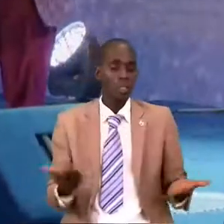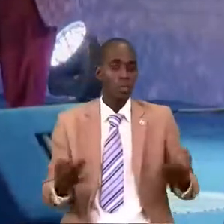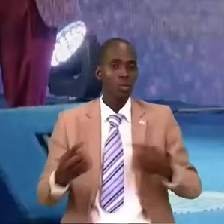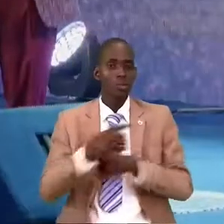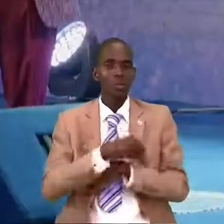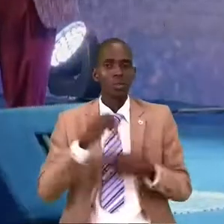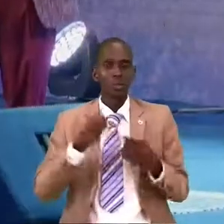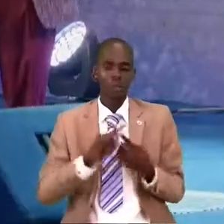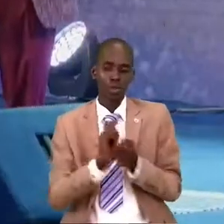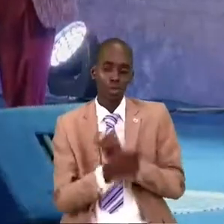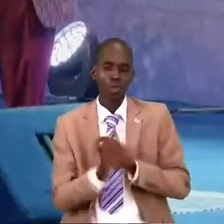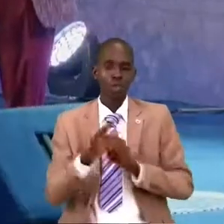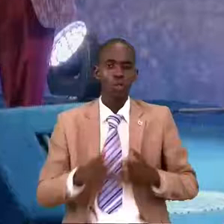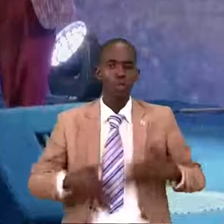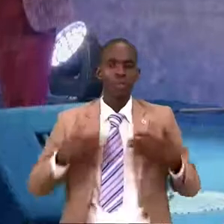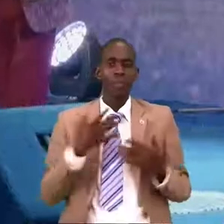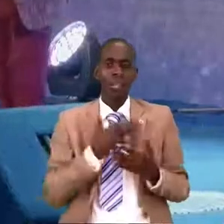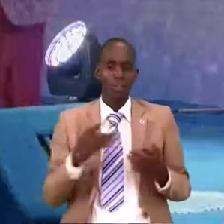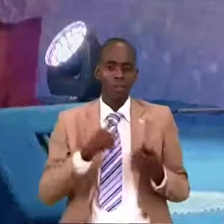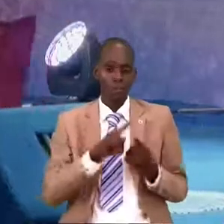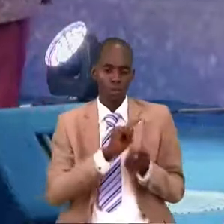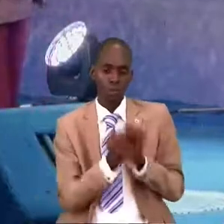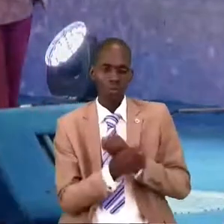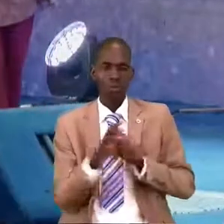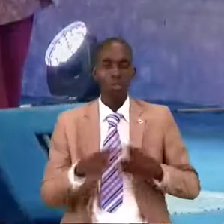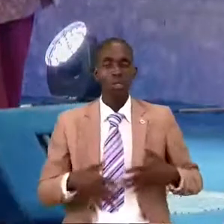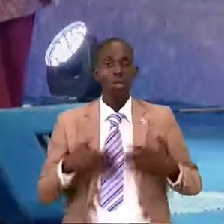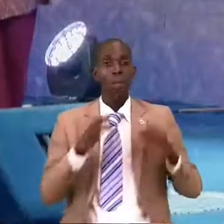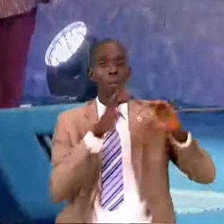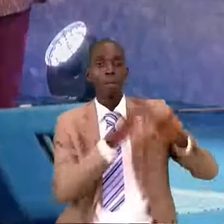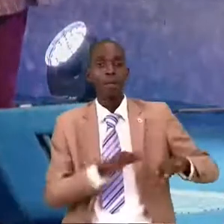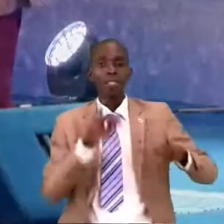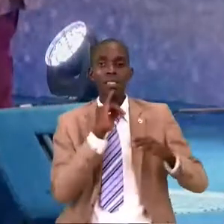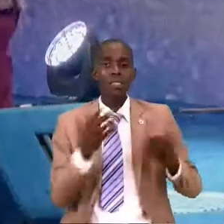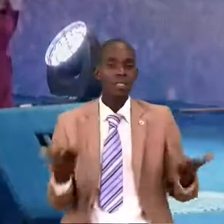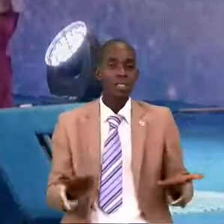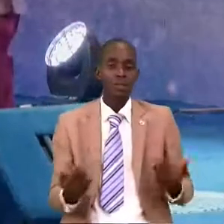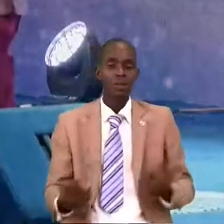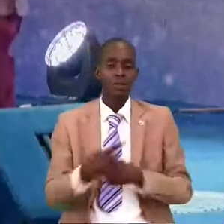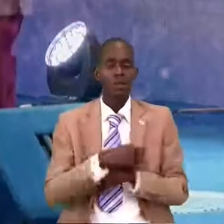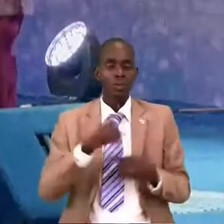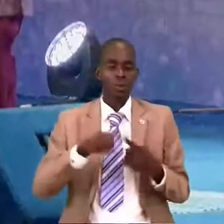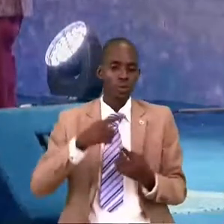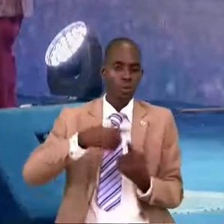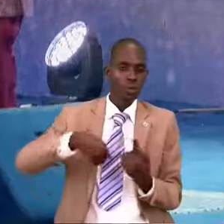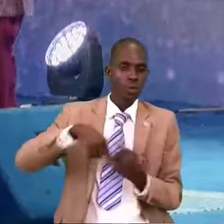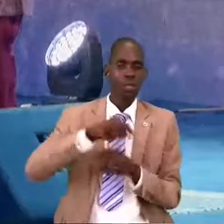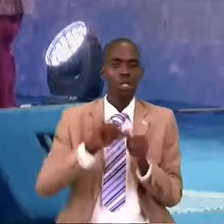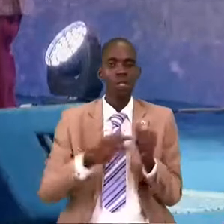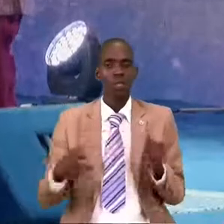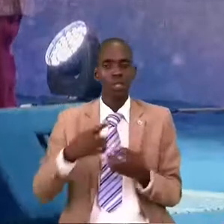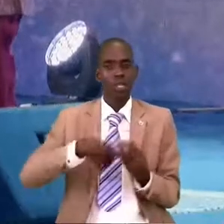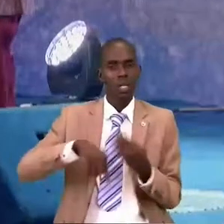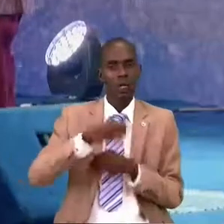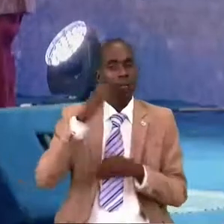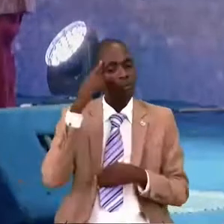là pour tout changer dans ta vie pour le meilleur. Et comme tu regardes ta vie et tu